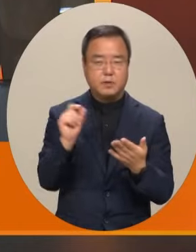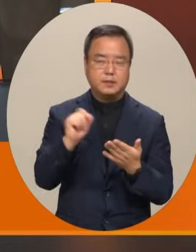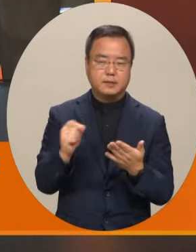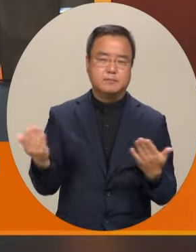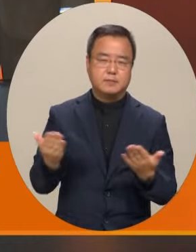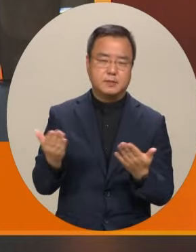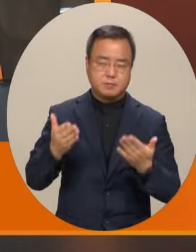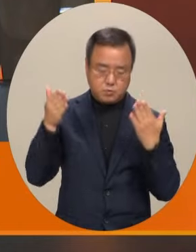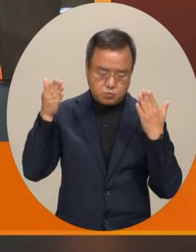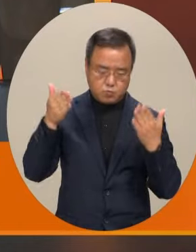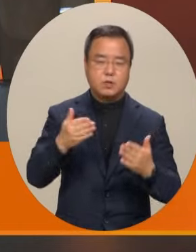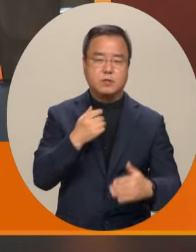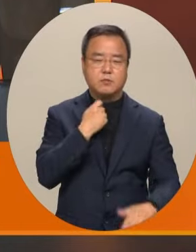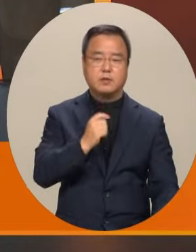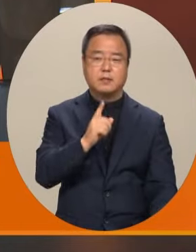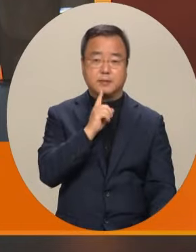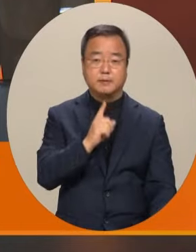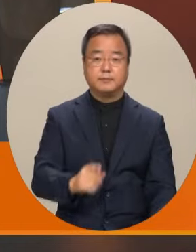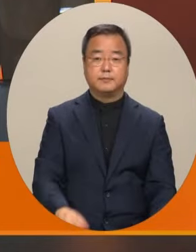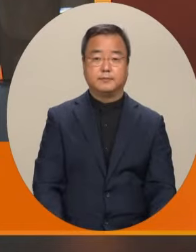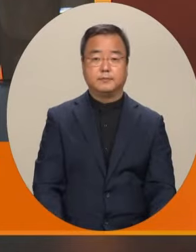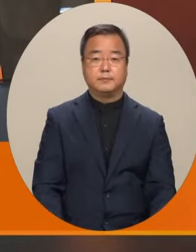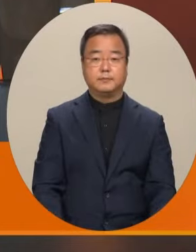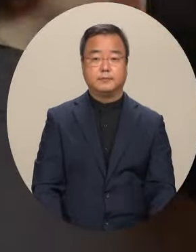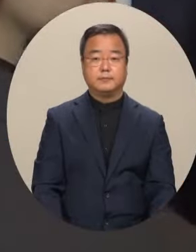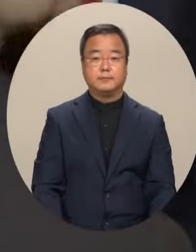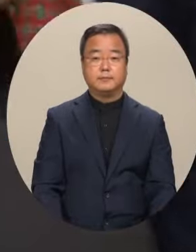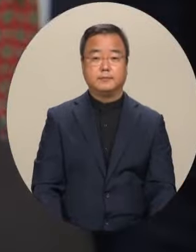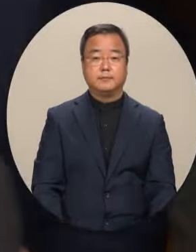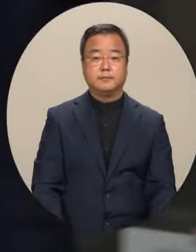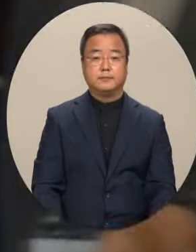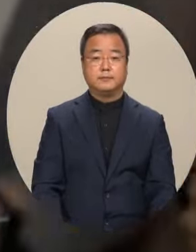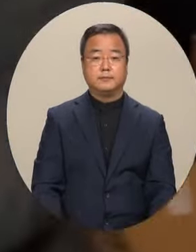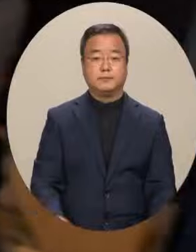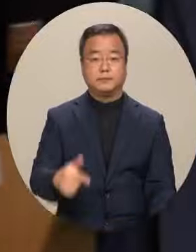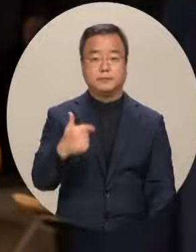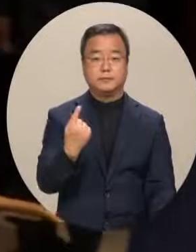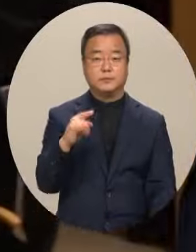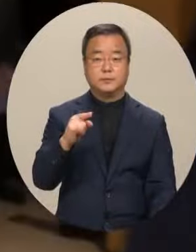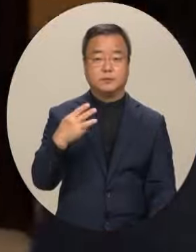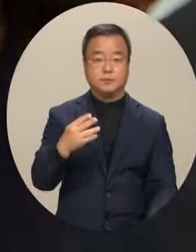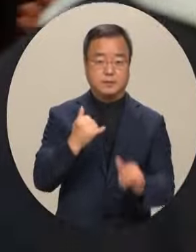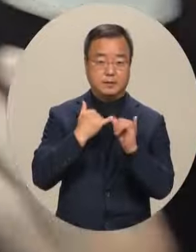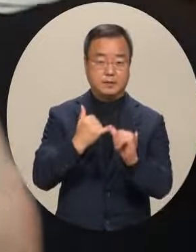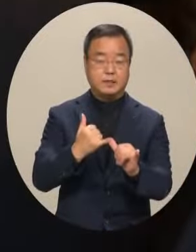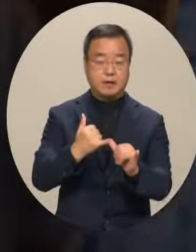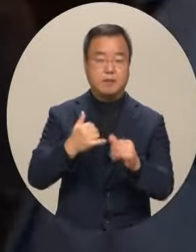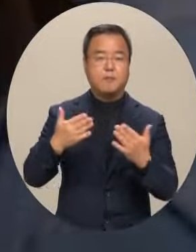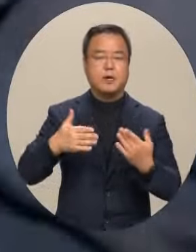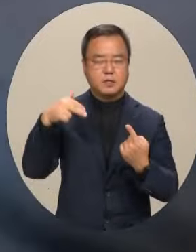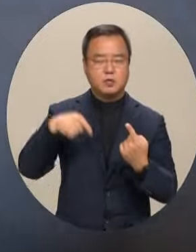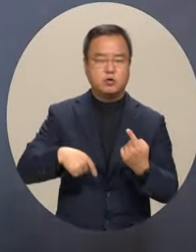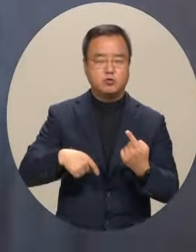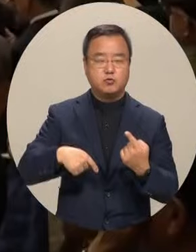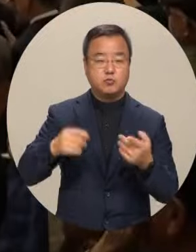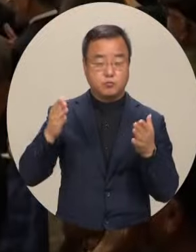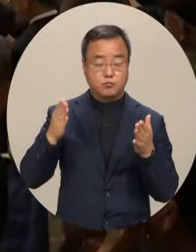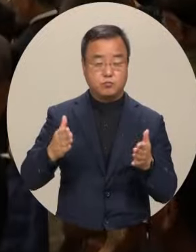싶다고 말했습니다 황대용 기자입니다 노벨상 수상 일주일 만에 모습을 드러낸 한강